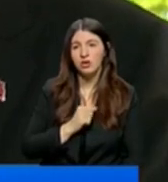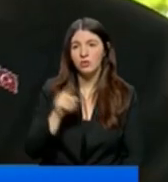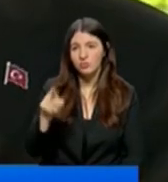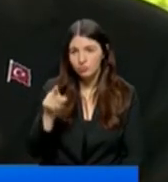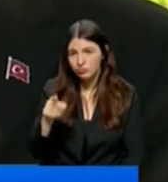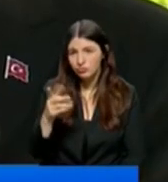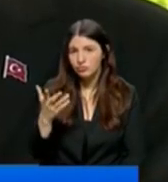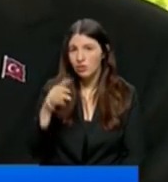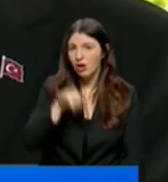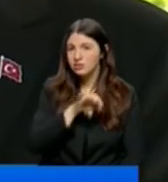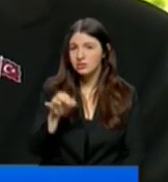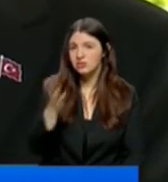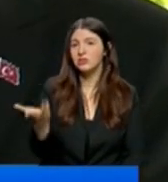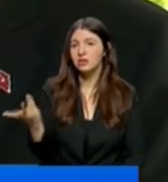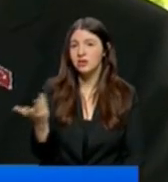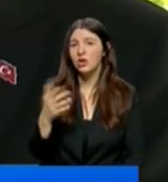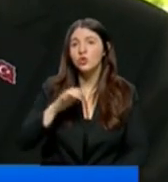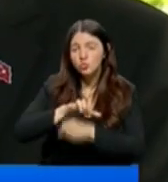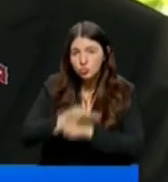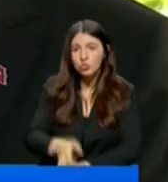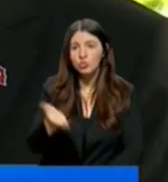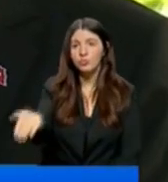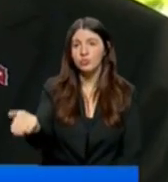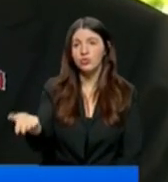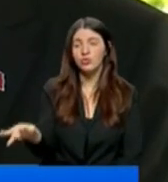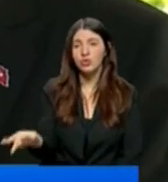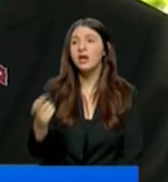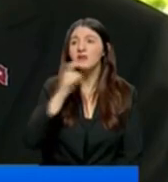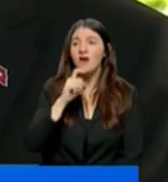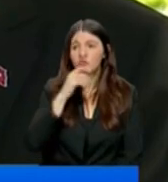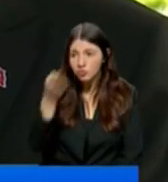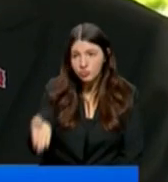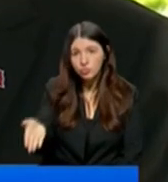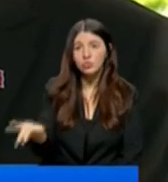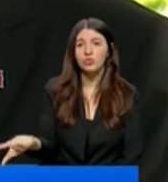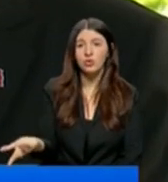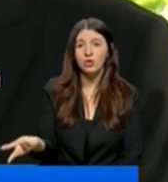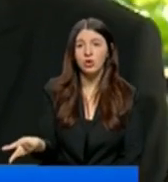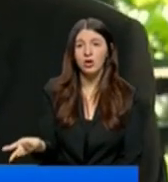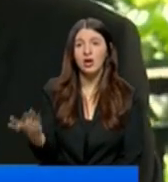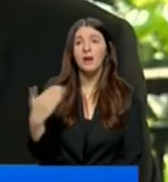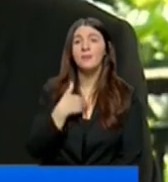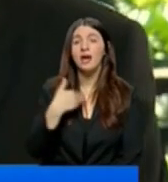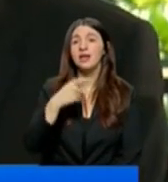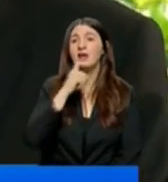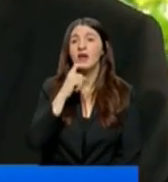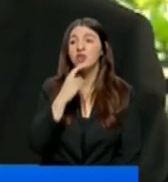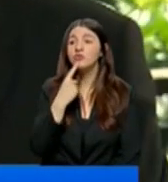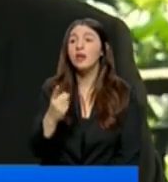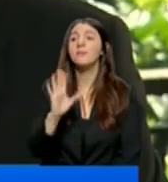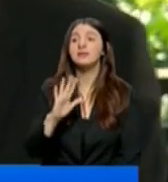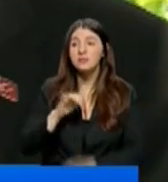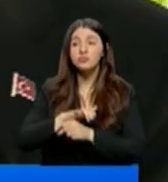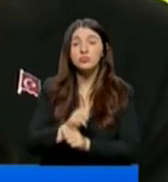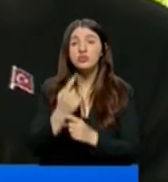bu haksızlıktır yani. Ya zulümdür bu. Yanlıştır bu. Ben yanlışı dile getirmezsem,